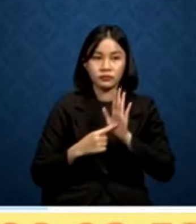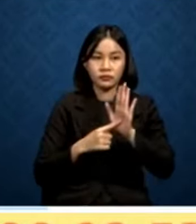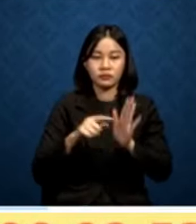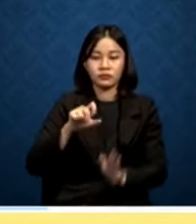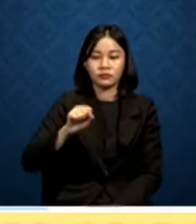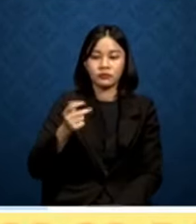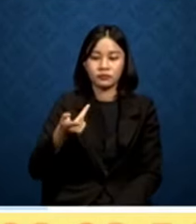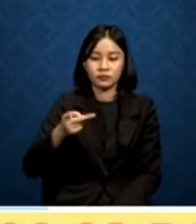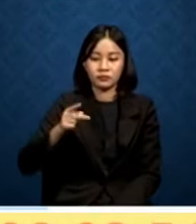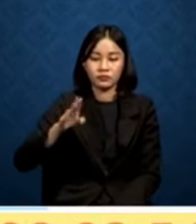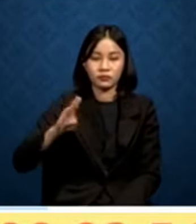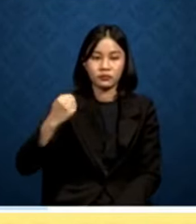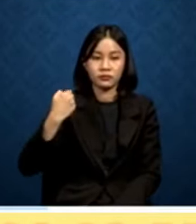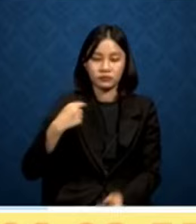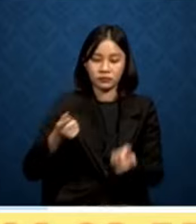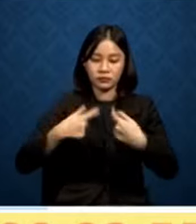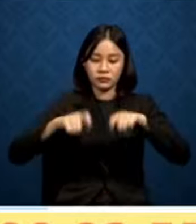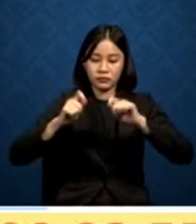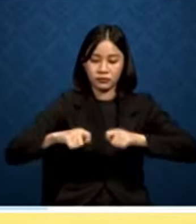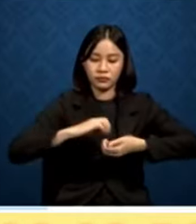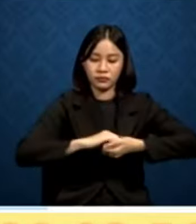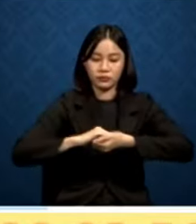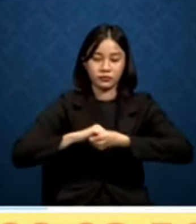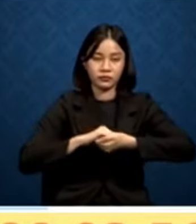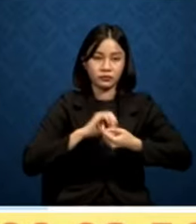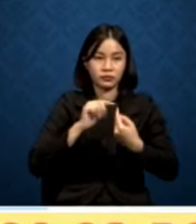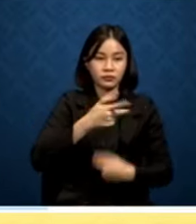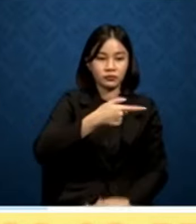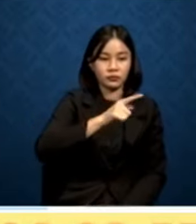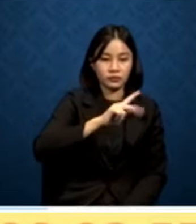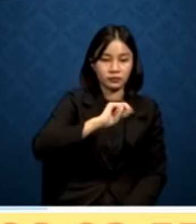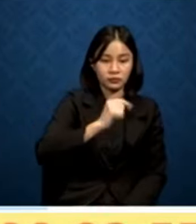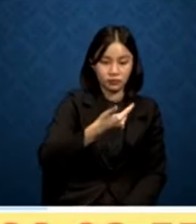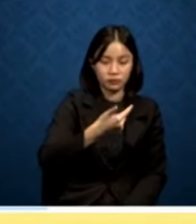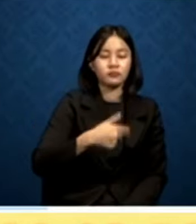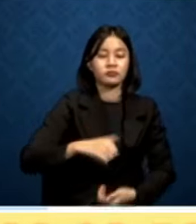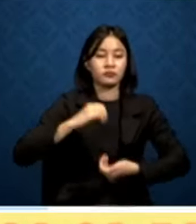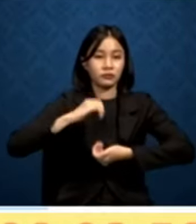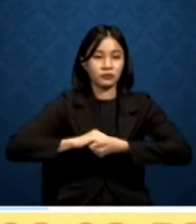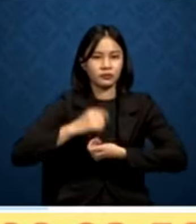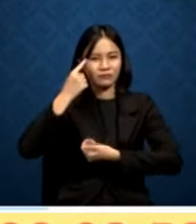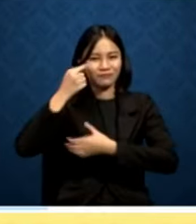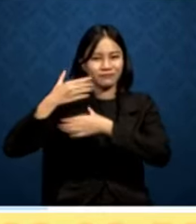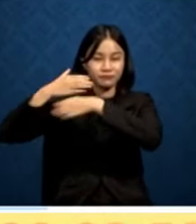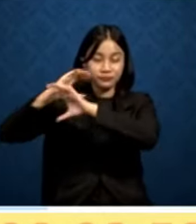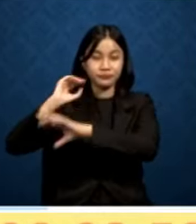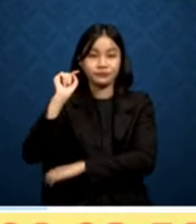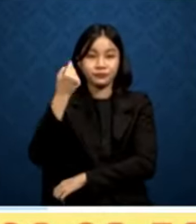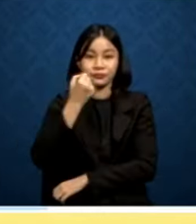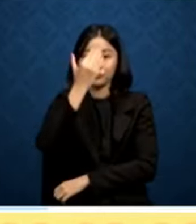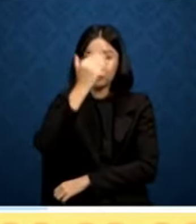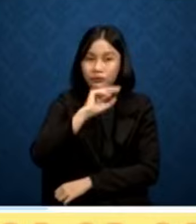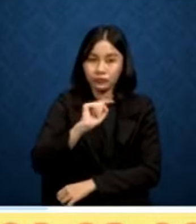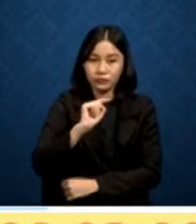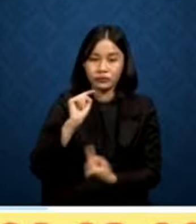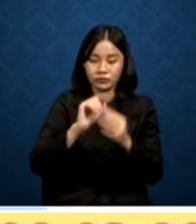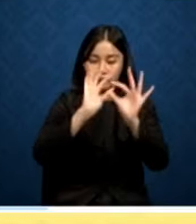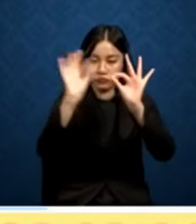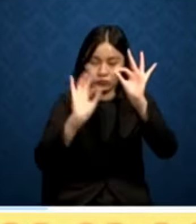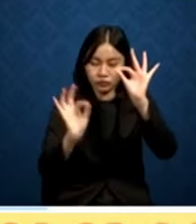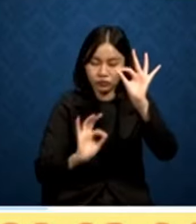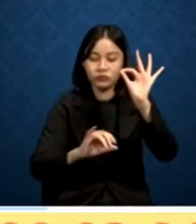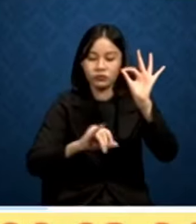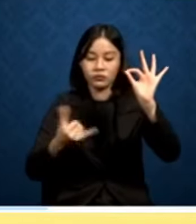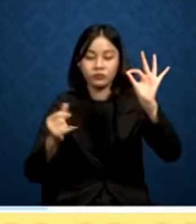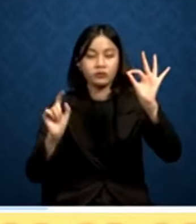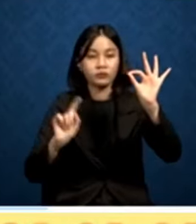อ เองกมีตว MOU ที่ทำรมกก employment resoทวนเพื่อจะเพิ่มตัวเน้อหามัอย่